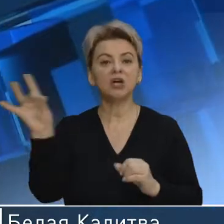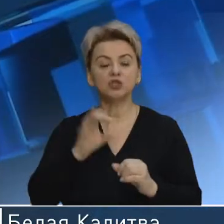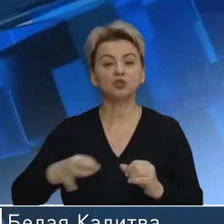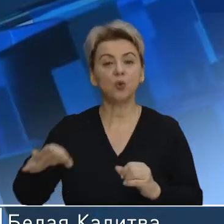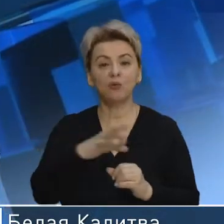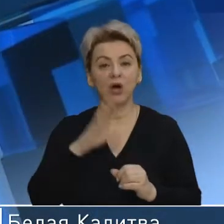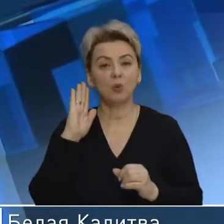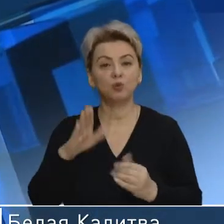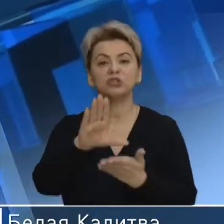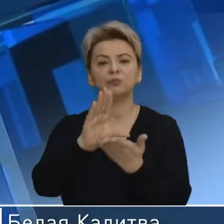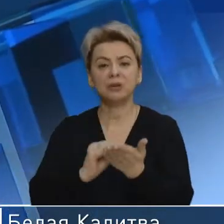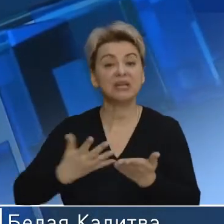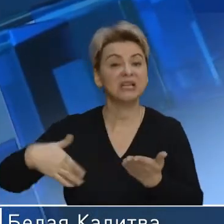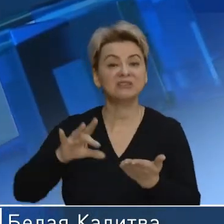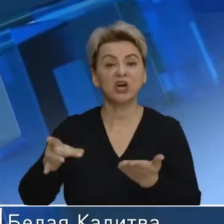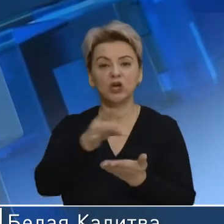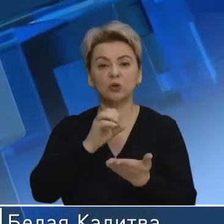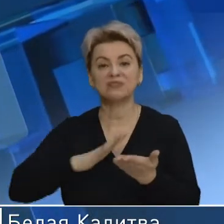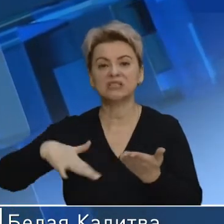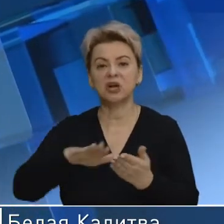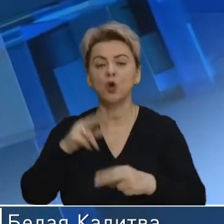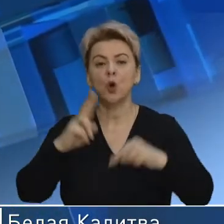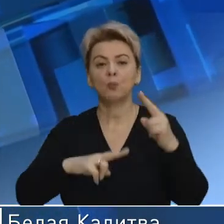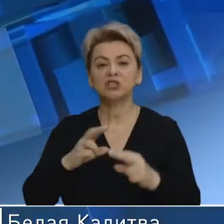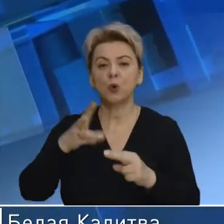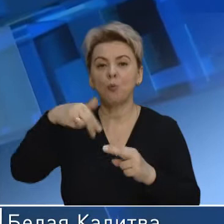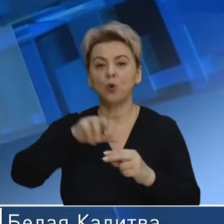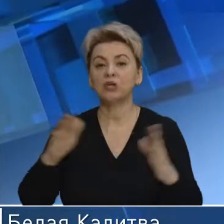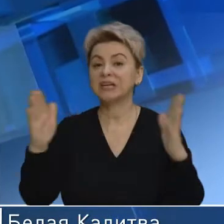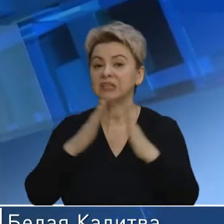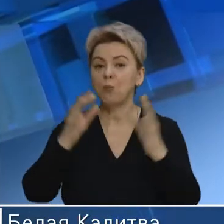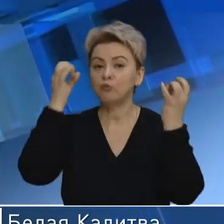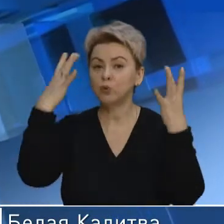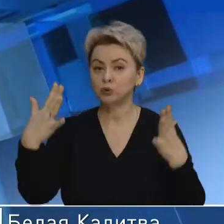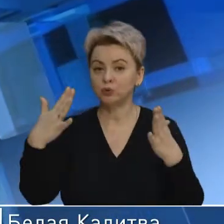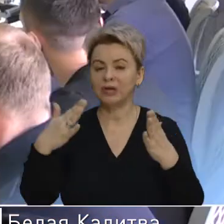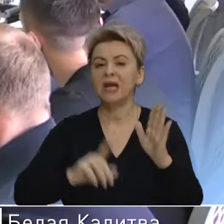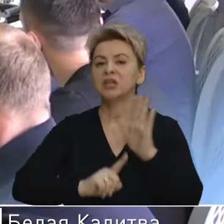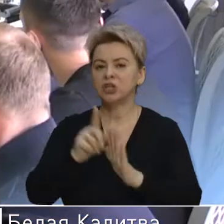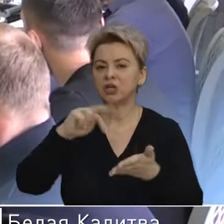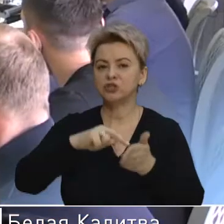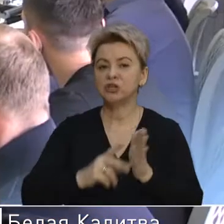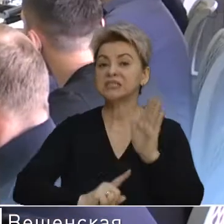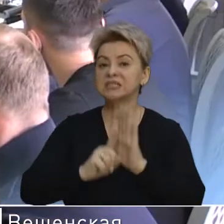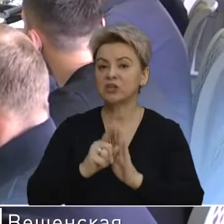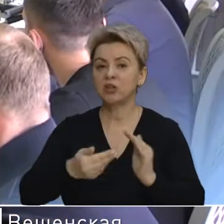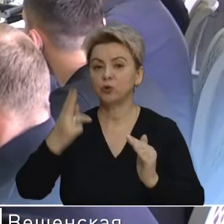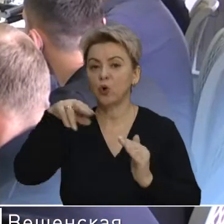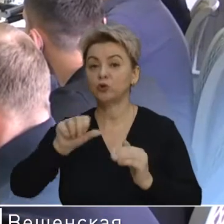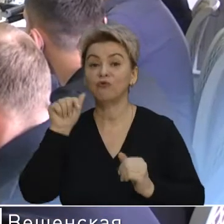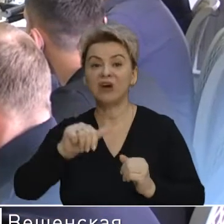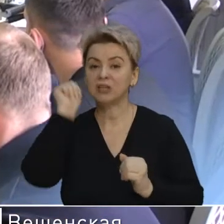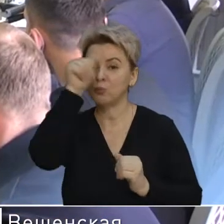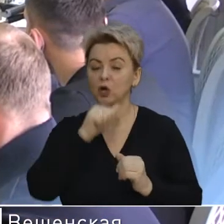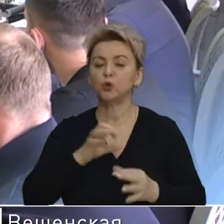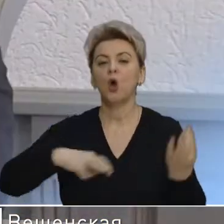Ростовская область станет примером для всех регионов страны по возведению модульных домов культуры. Пилотный проект, стартовавший на Дону в этом